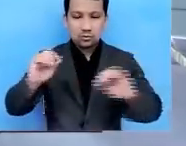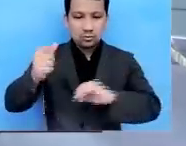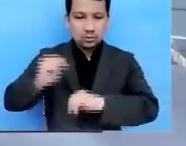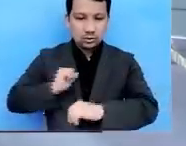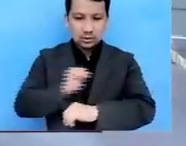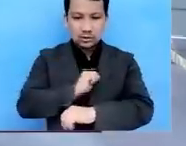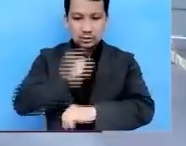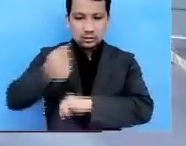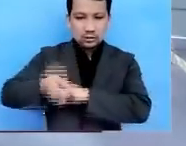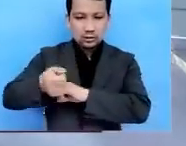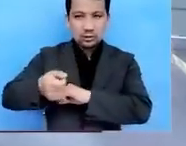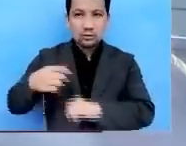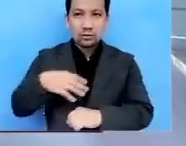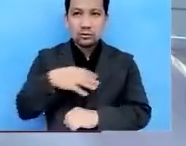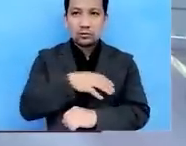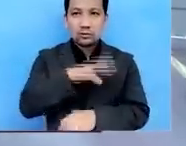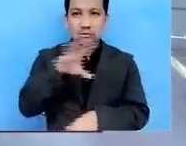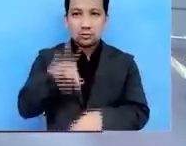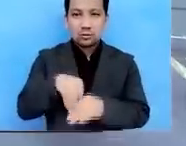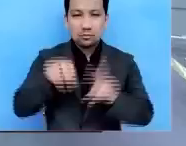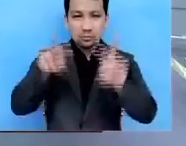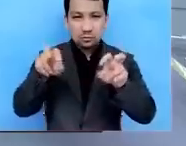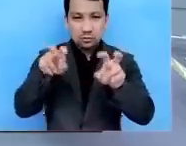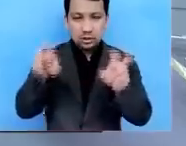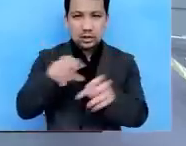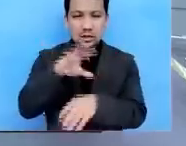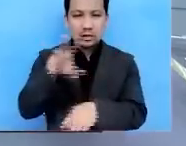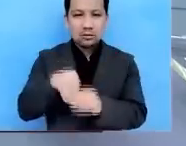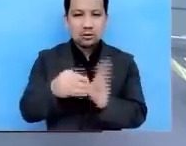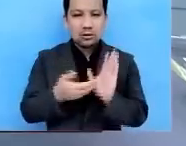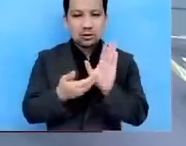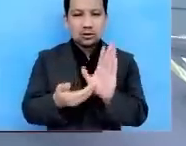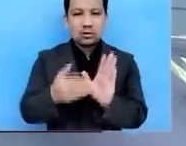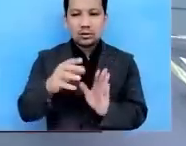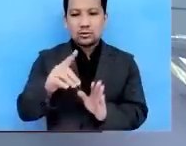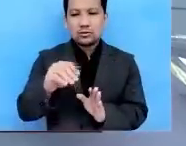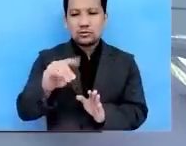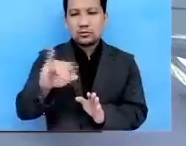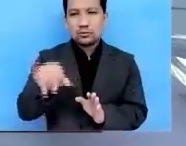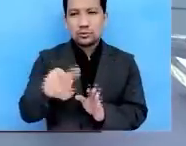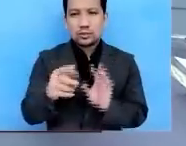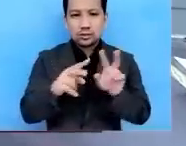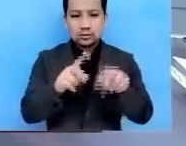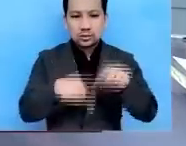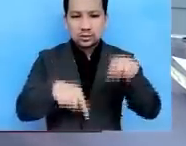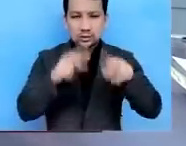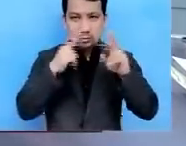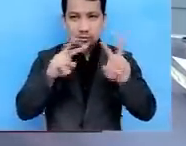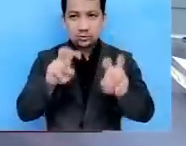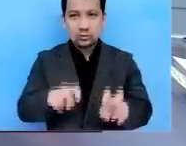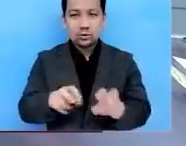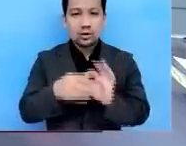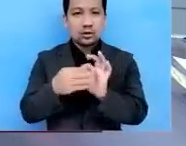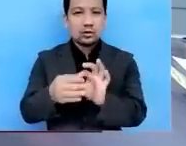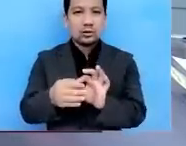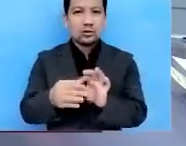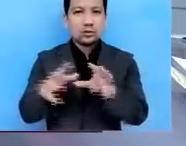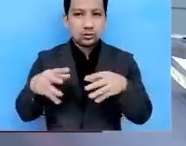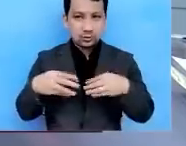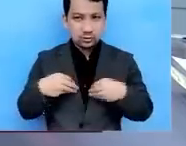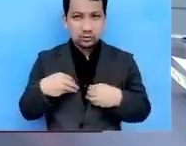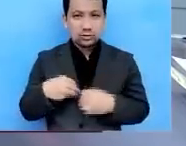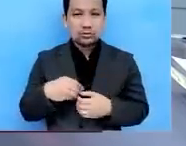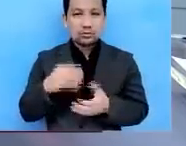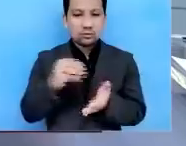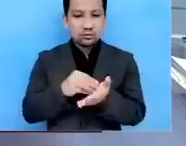at Kongreso doon sa issue. Nagpresenta ang DOJ ng sari-saring testigo sa mga hearing para patunayan na tumanggap si Dilima ng